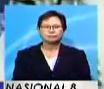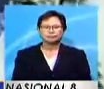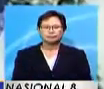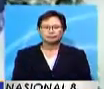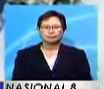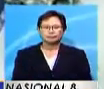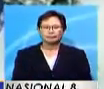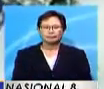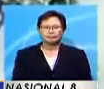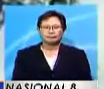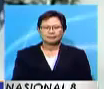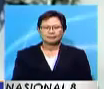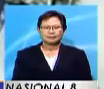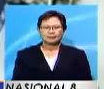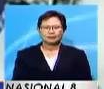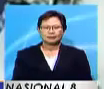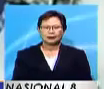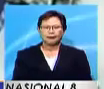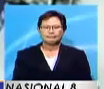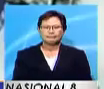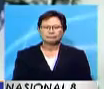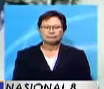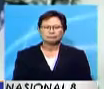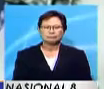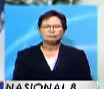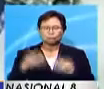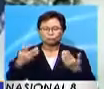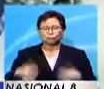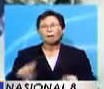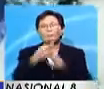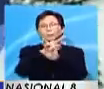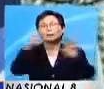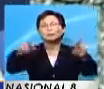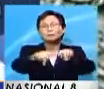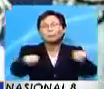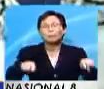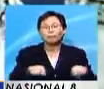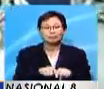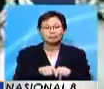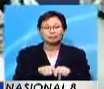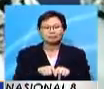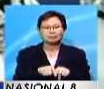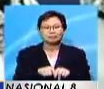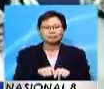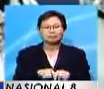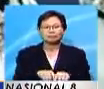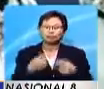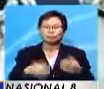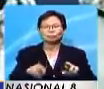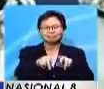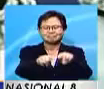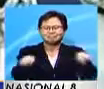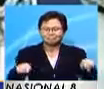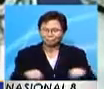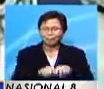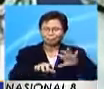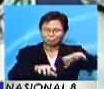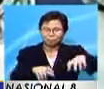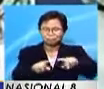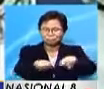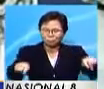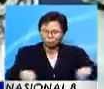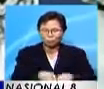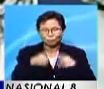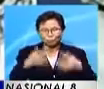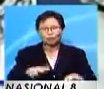telah pun apa ni menyediakan tempat yang sebagaimana dinyatakan Cumanya kita akan